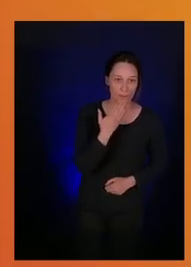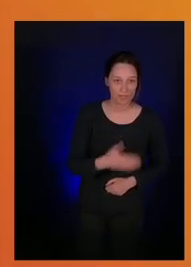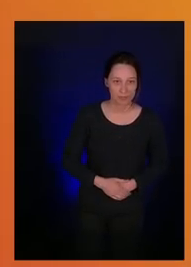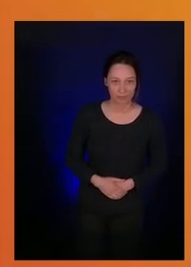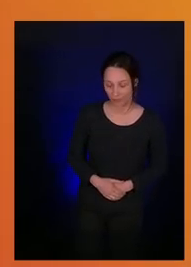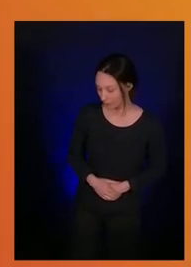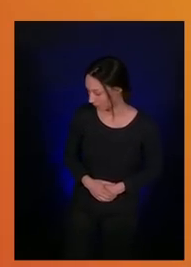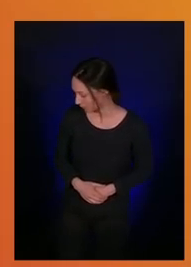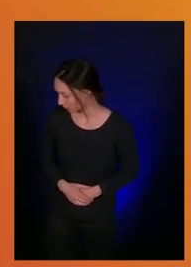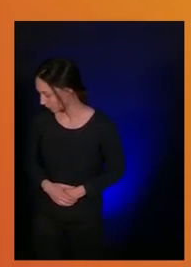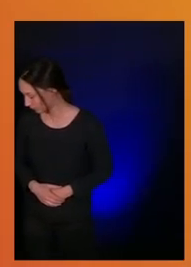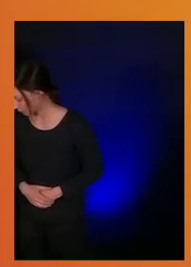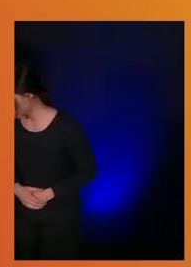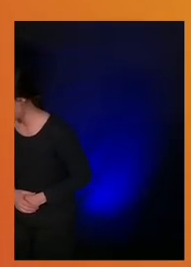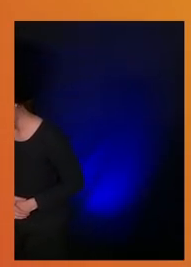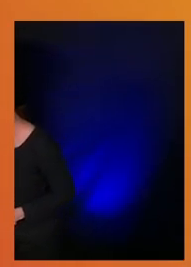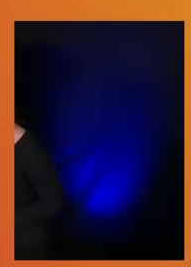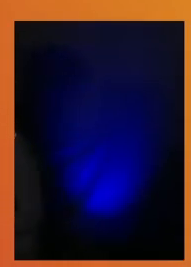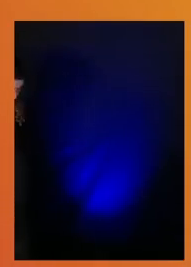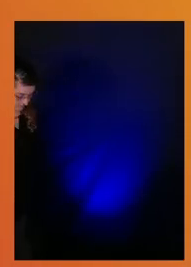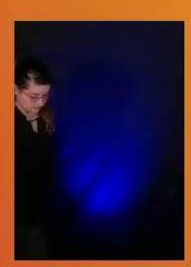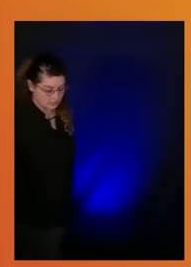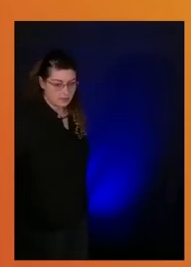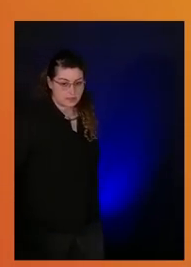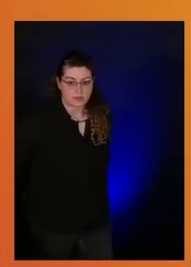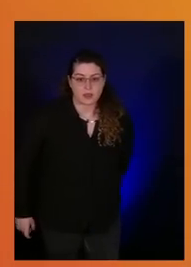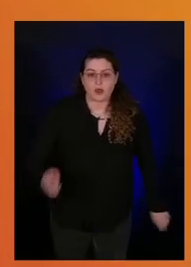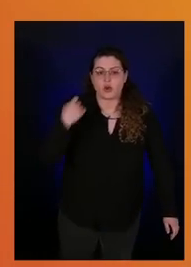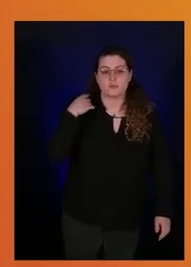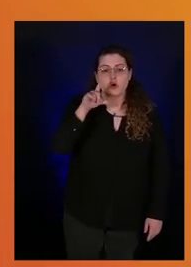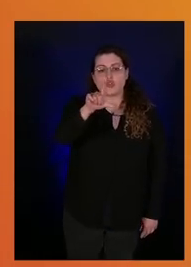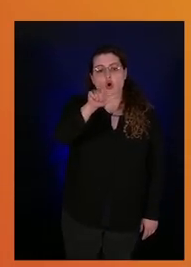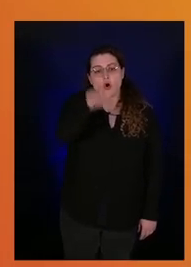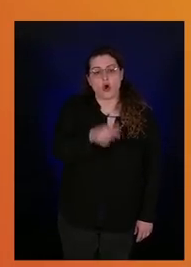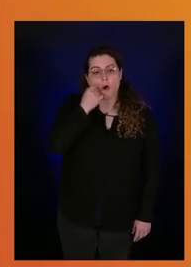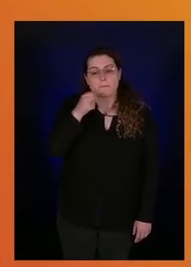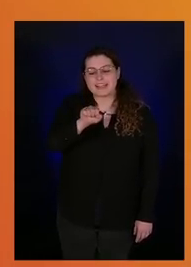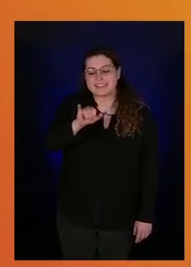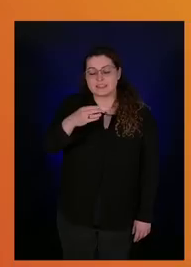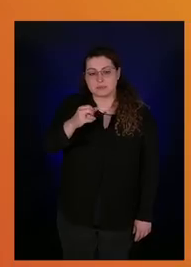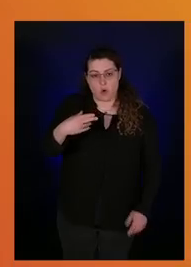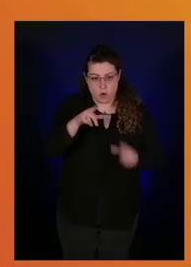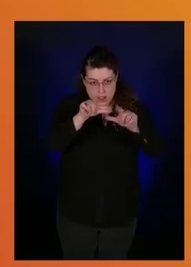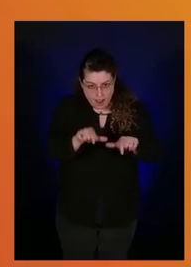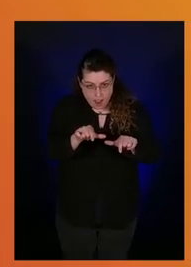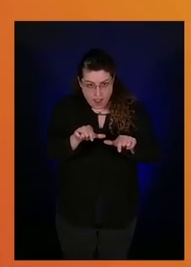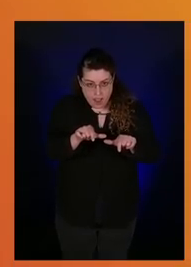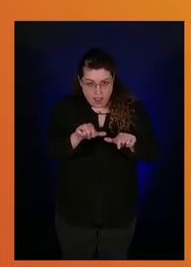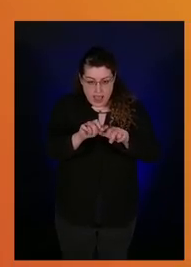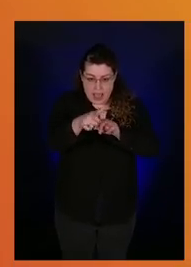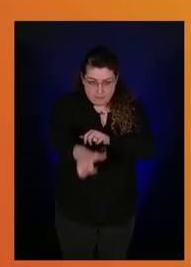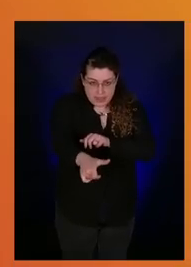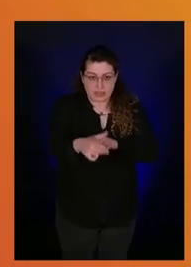Alors, se prépare à intervenir au micro numéro 2, Simon. Je crois qu'il est au micro numéro 2. Et après Simon, se prépare